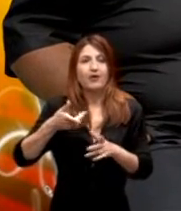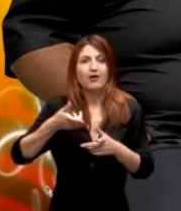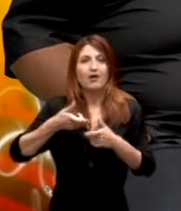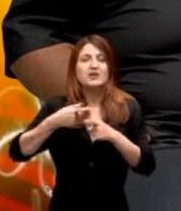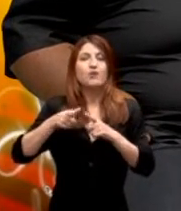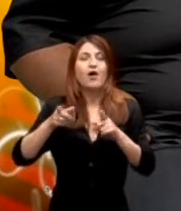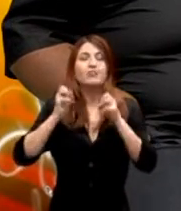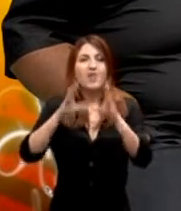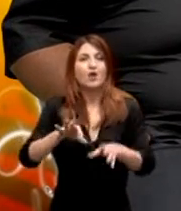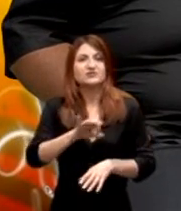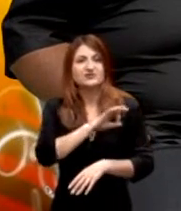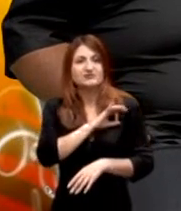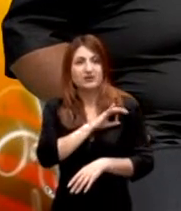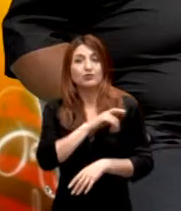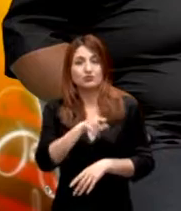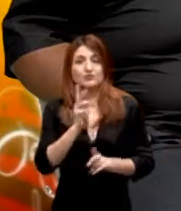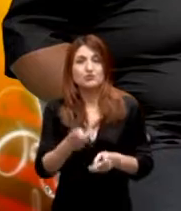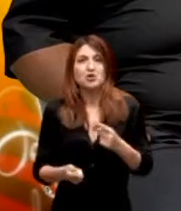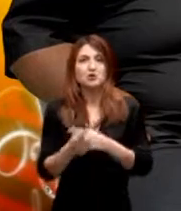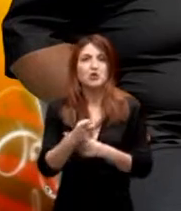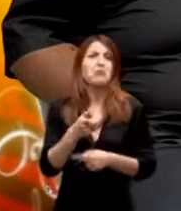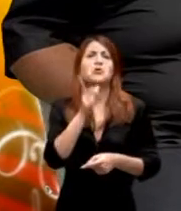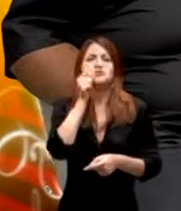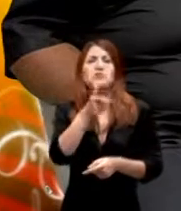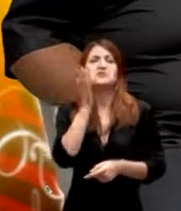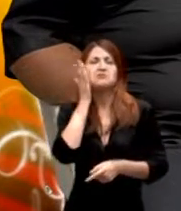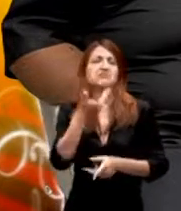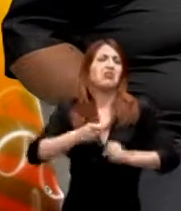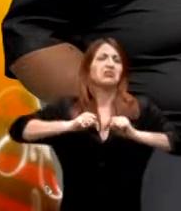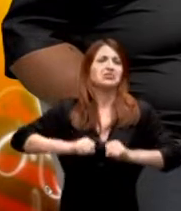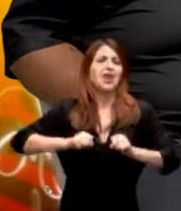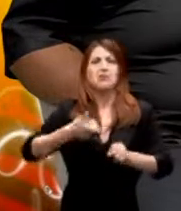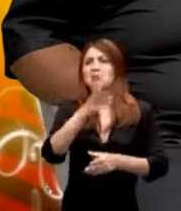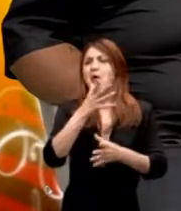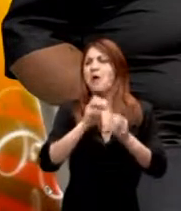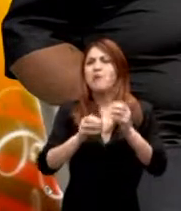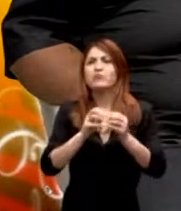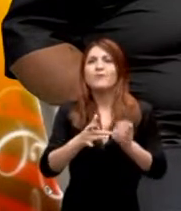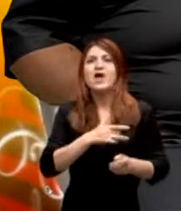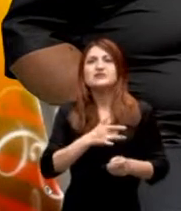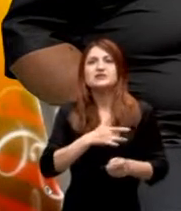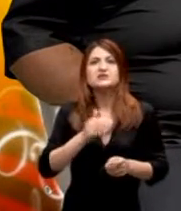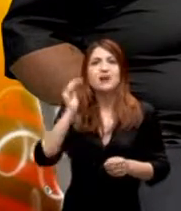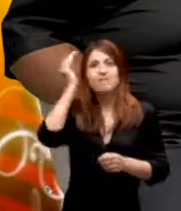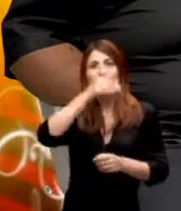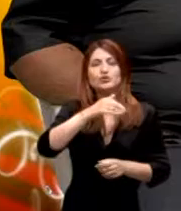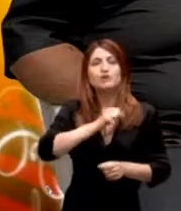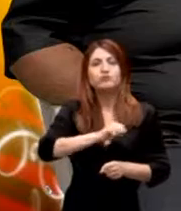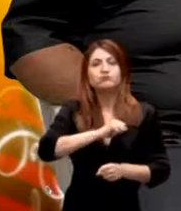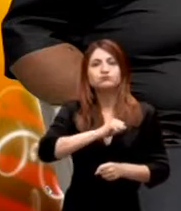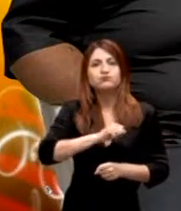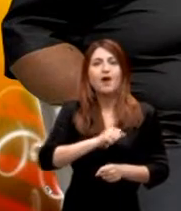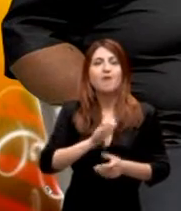nagla smrt. To se znalo dogoditi. Kaže čišta čovjek, debeli, nema problema, a u srca po noći zalupa,